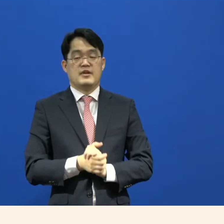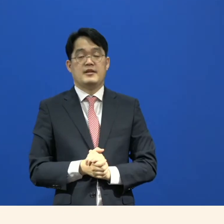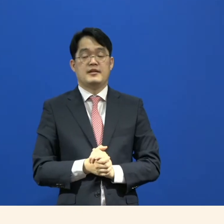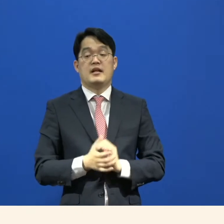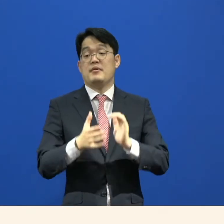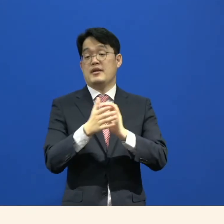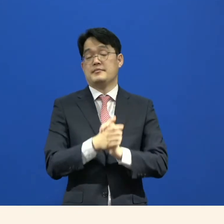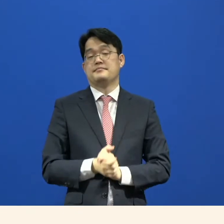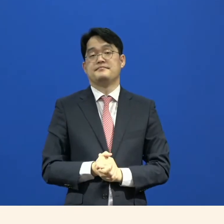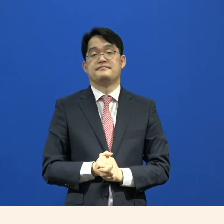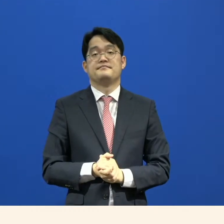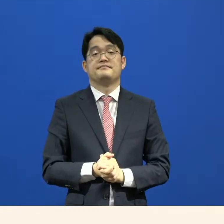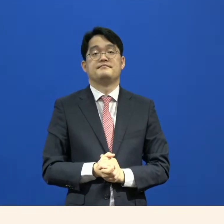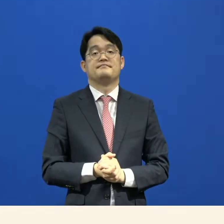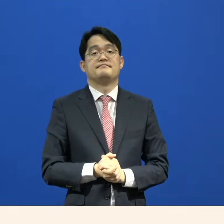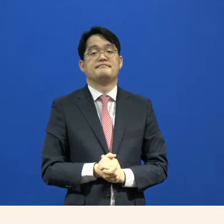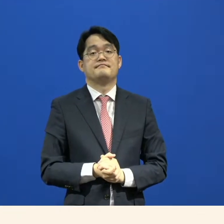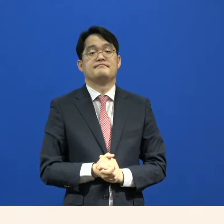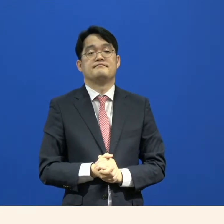아멘.